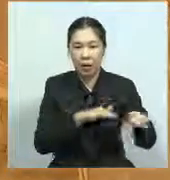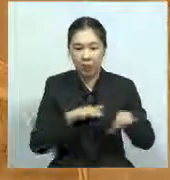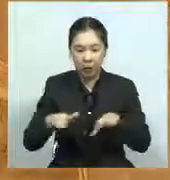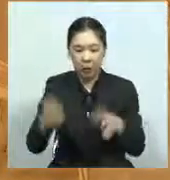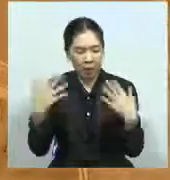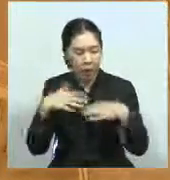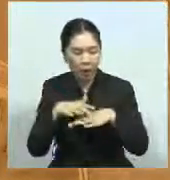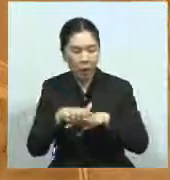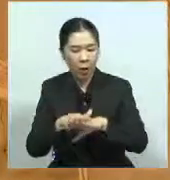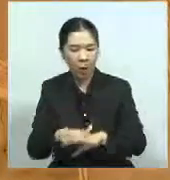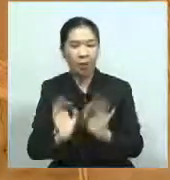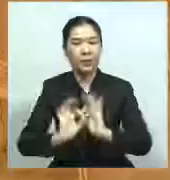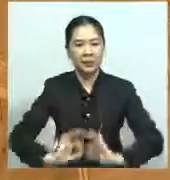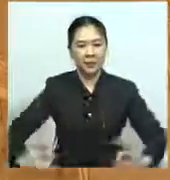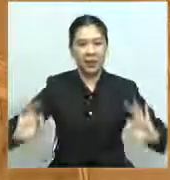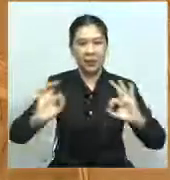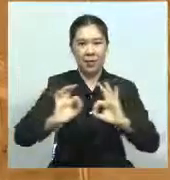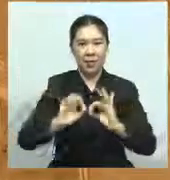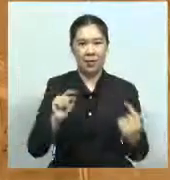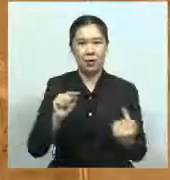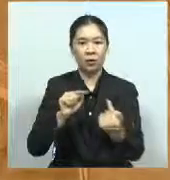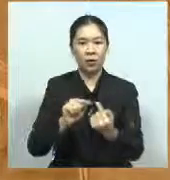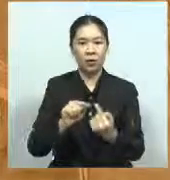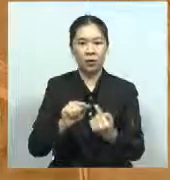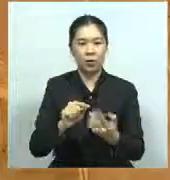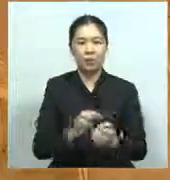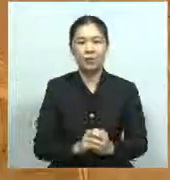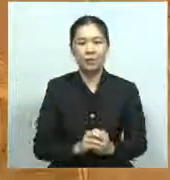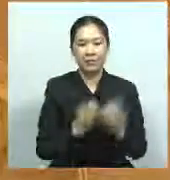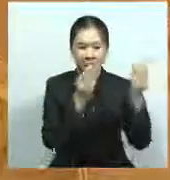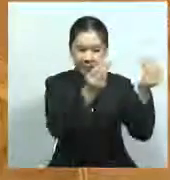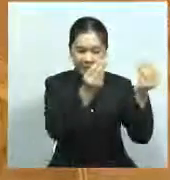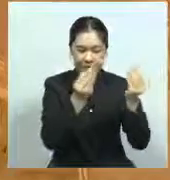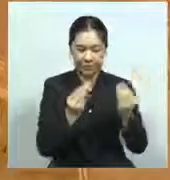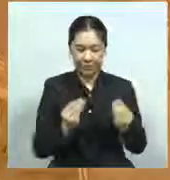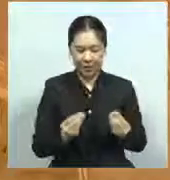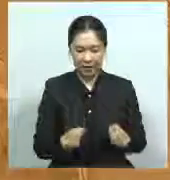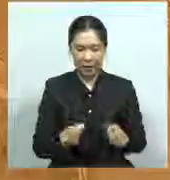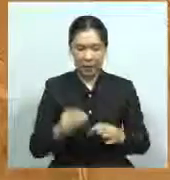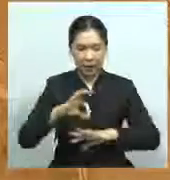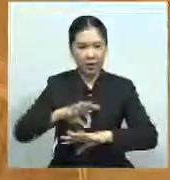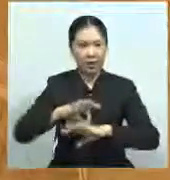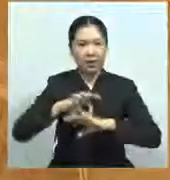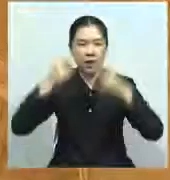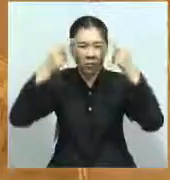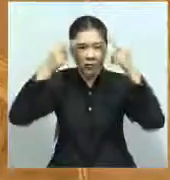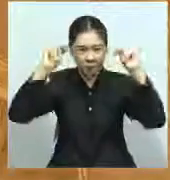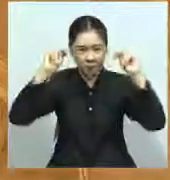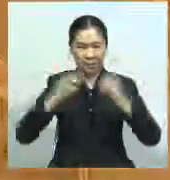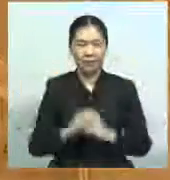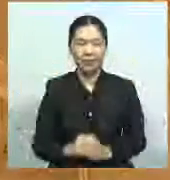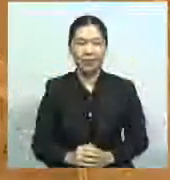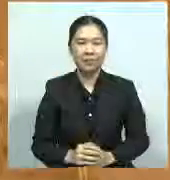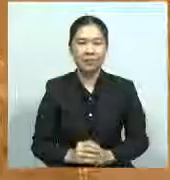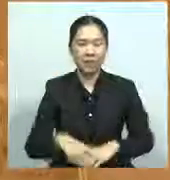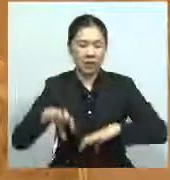มในพิธีครั้งสำคัญนั่นก็คือพิธีรับพระบรมราชโองการโปรดเกล้าโปรดกระหม่อมแต่งตั้งนายกรัฐมนตรีนอกจาก